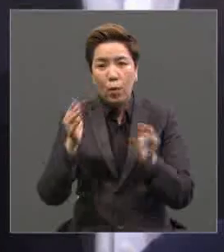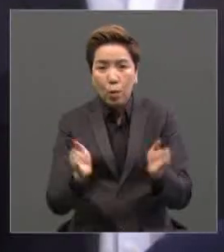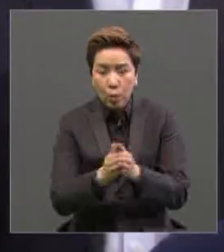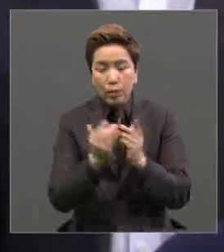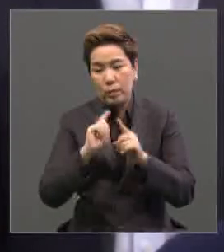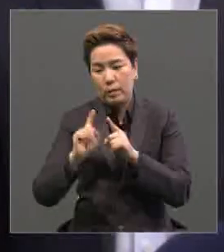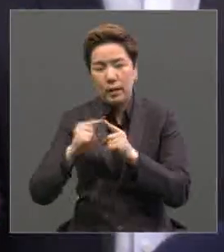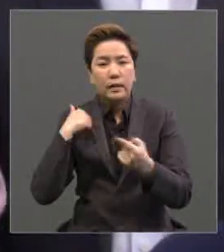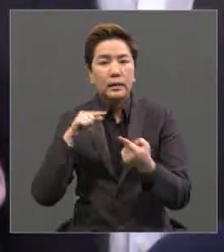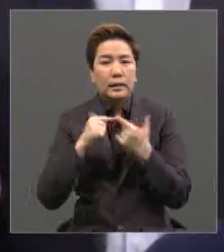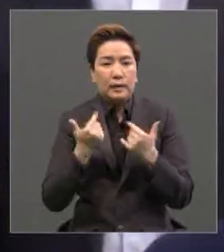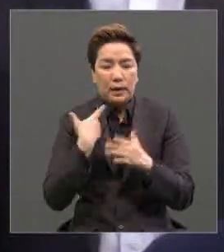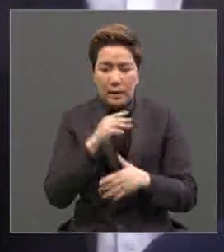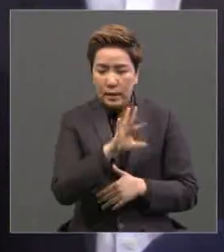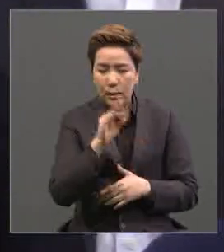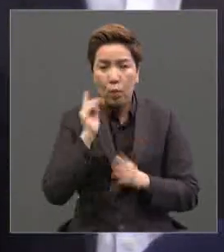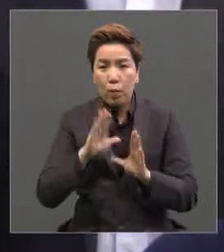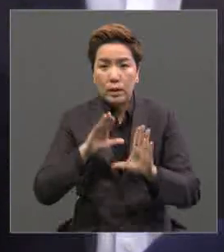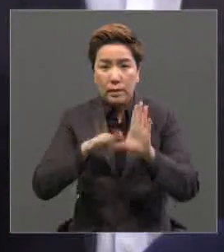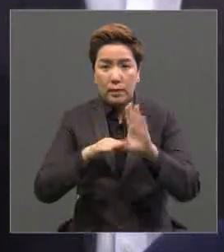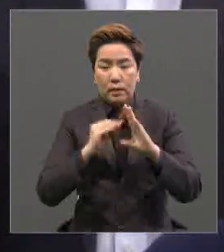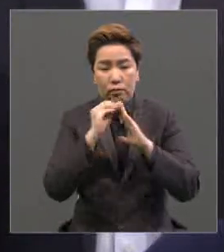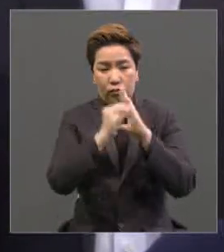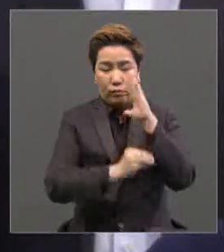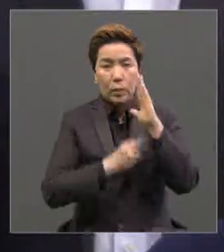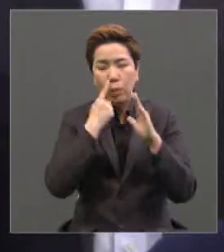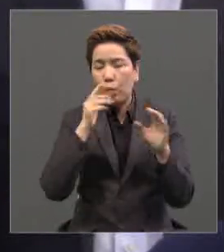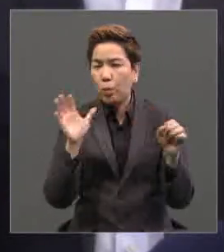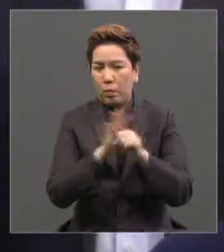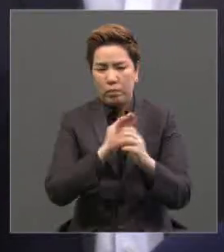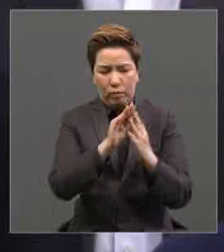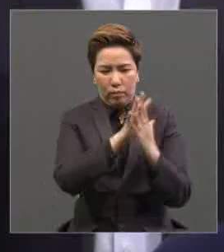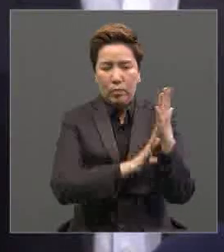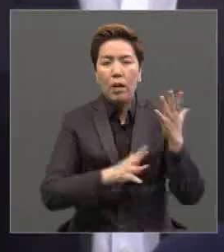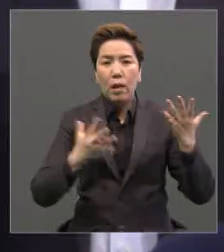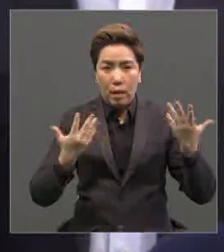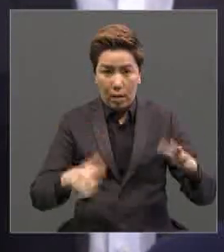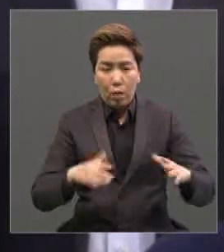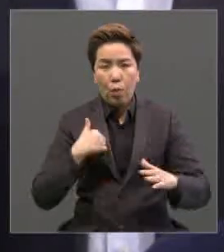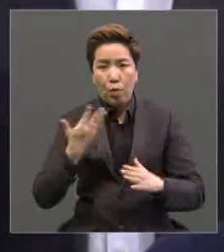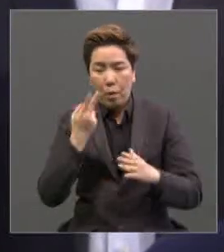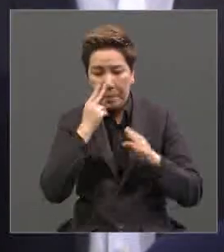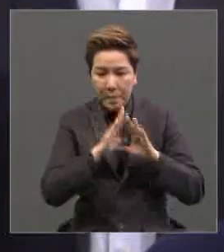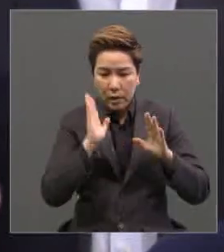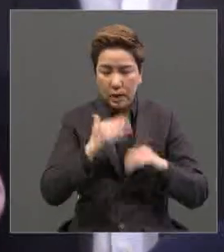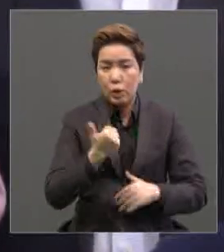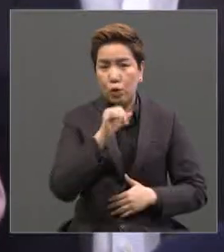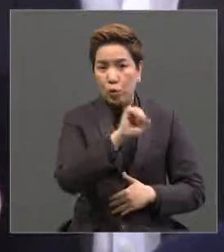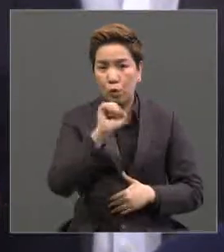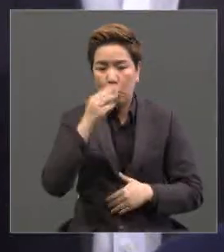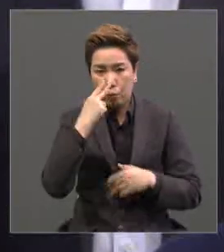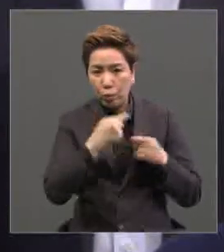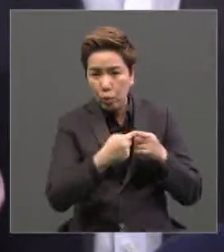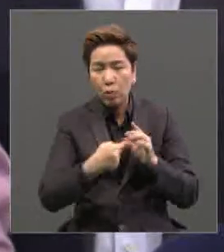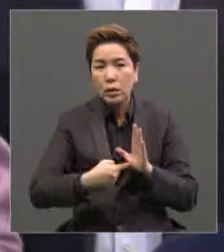ยกันขณะที่การคัดเลือกว่าที่ผู้สมัครก็ได้วางตัวครบเกือบหมดแล้วด้วยโดยจะมีการทยอยเปิดตัวอดีตส.ส.อย่